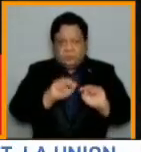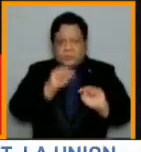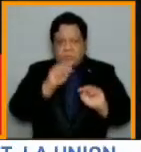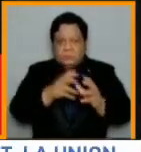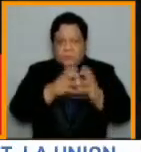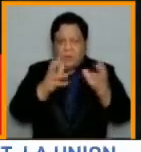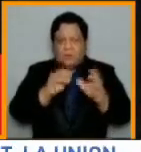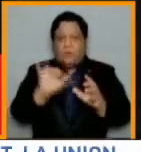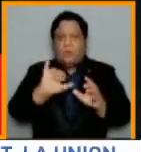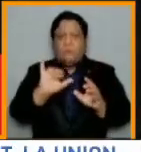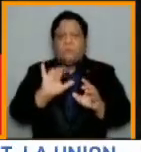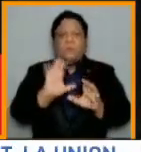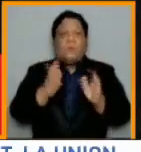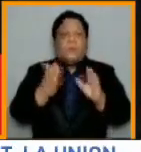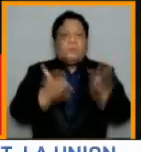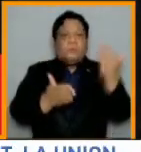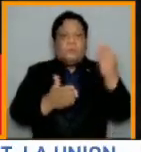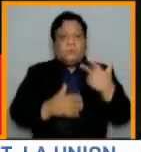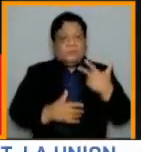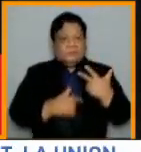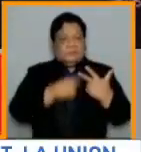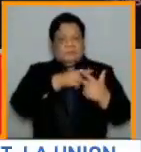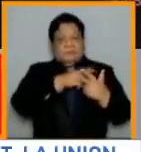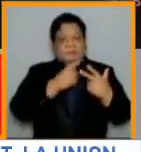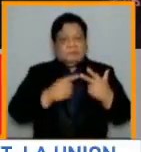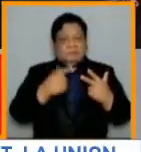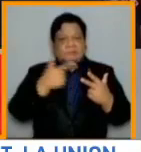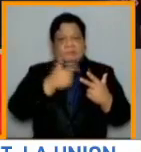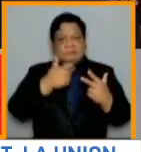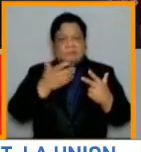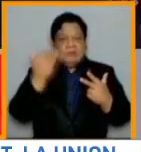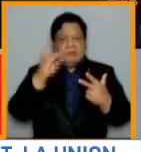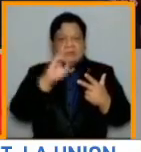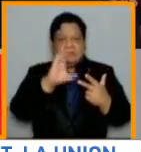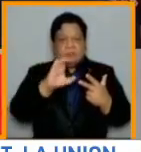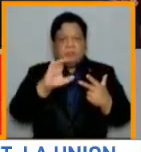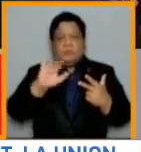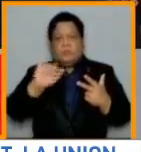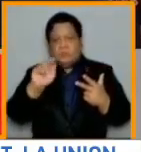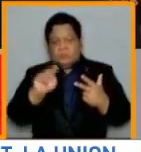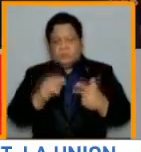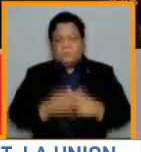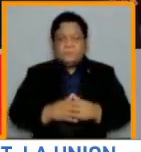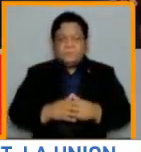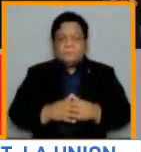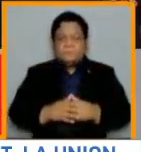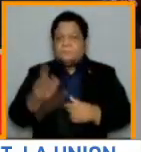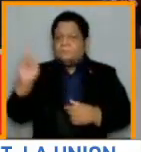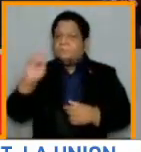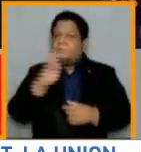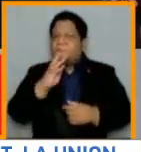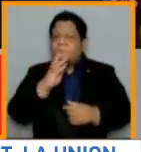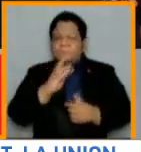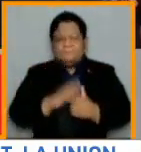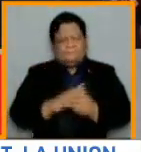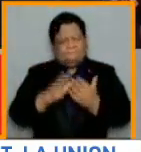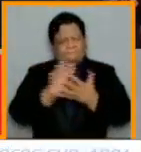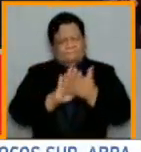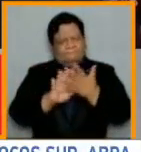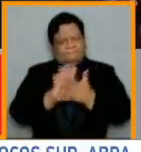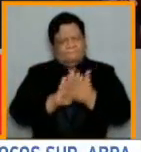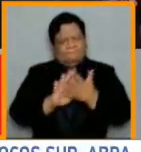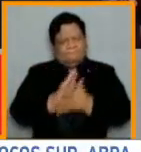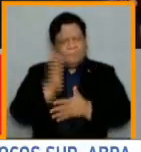ding kawani ng Customs nito lang Disyembre at Enero. Wala kaming malinaw na nakikitang motive